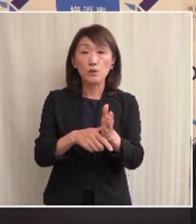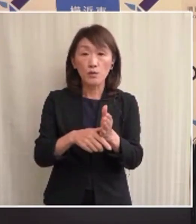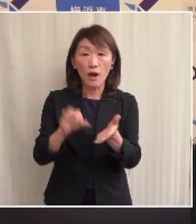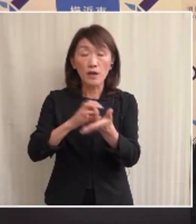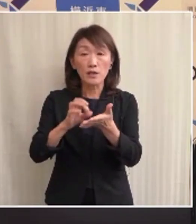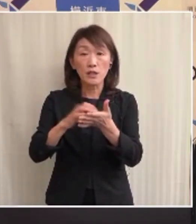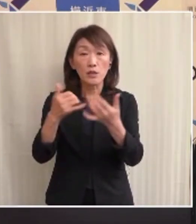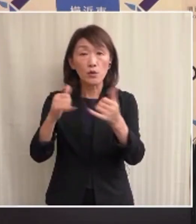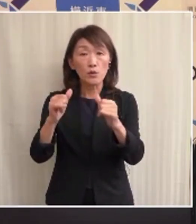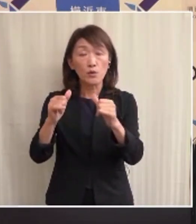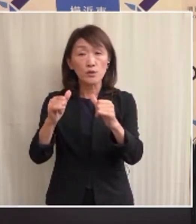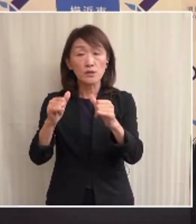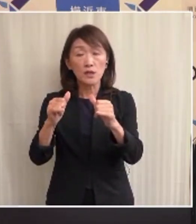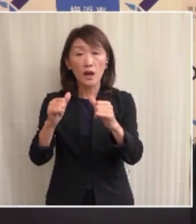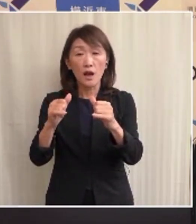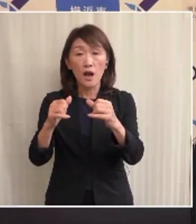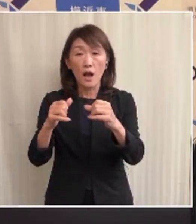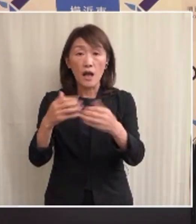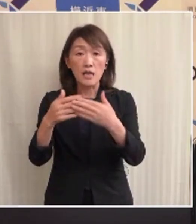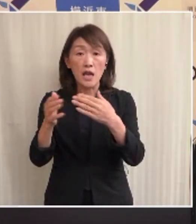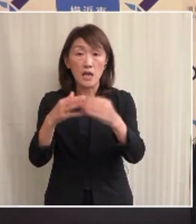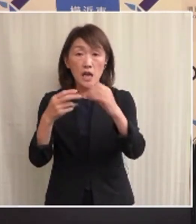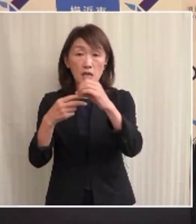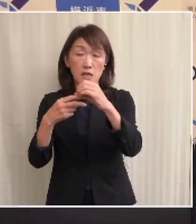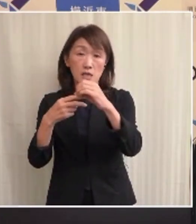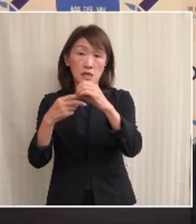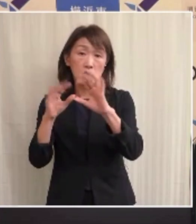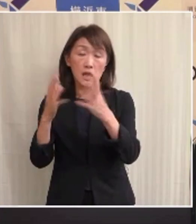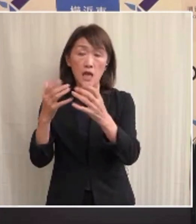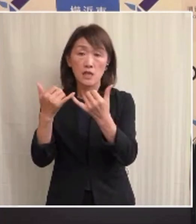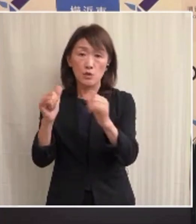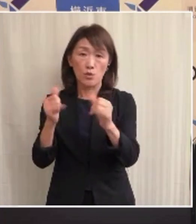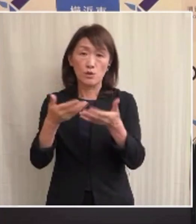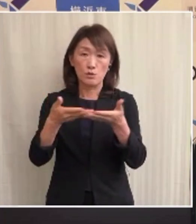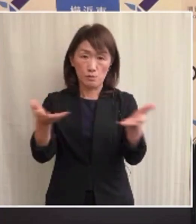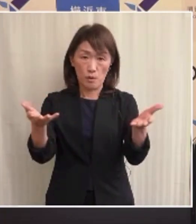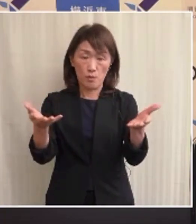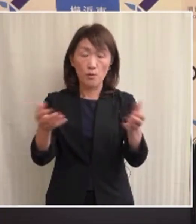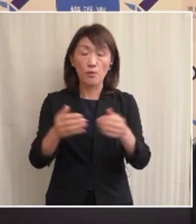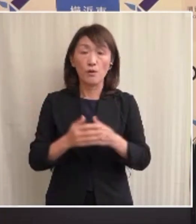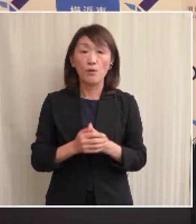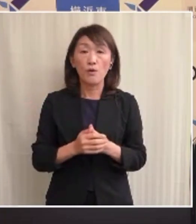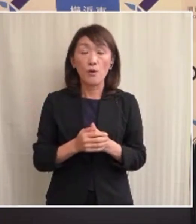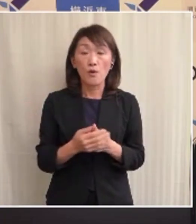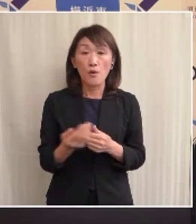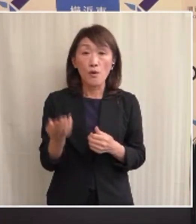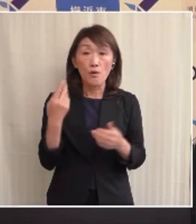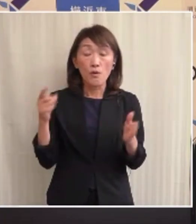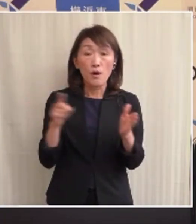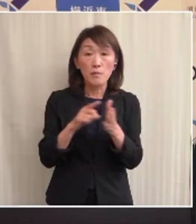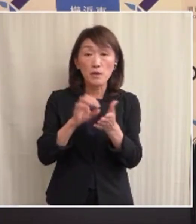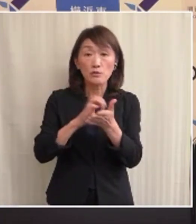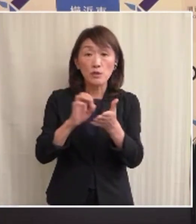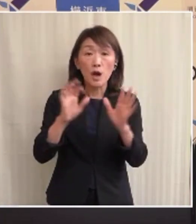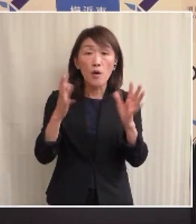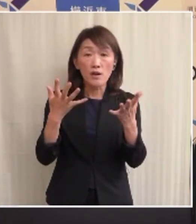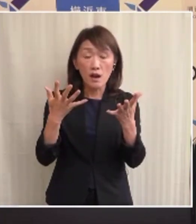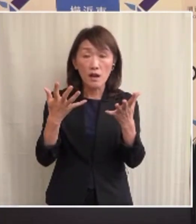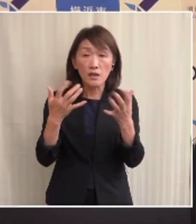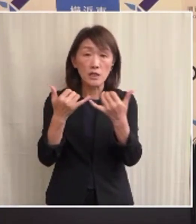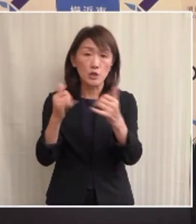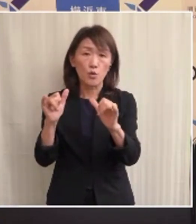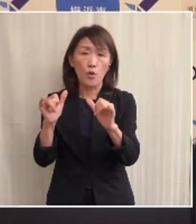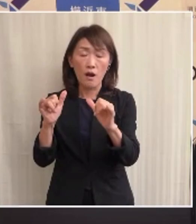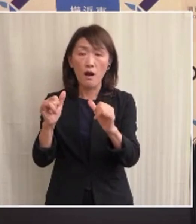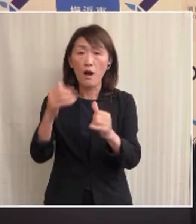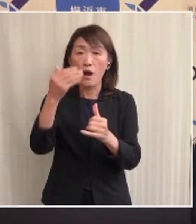用してもらうっていう趣旨も込められての今回施策だと思うんですが、 はい、 結果的にそのこれまで使わない人が、今回もクーポンを使わ